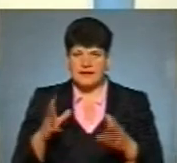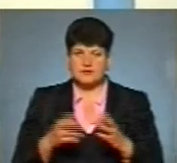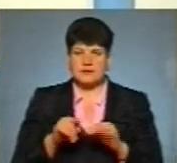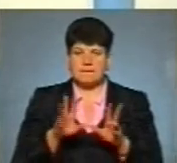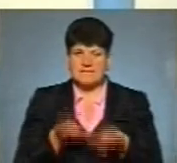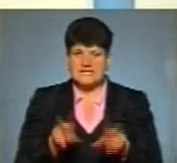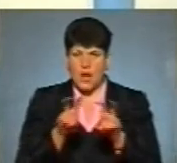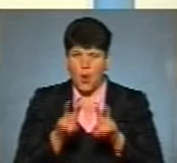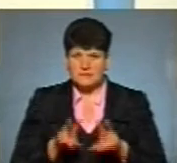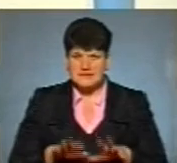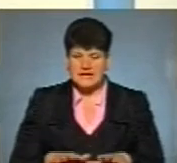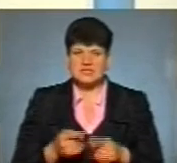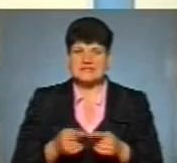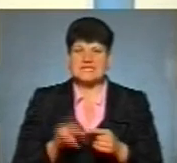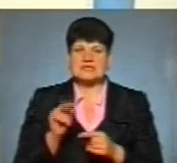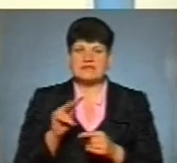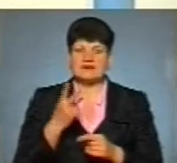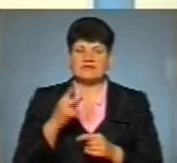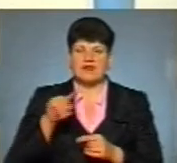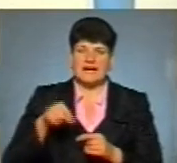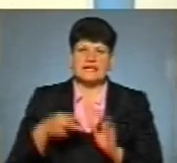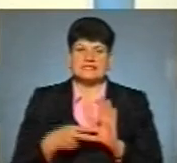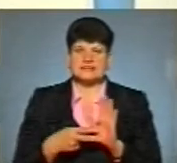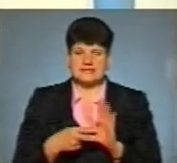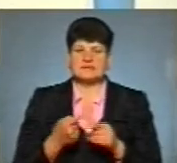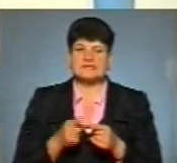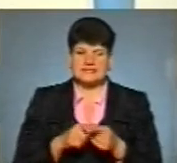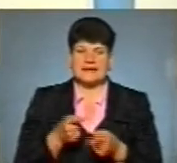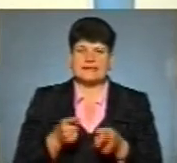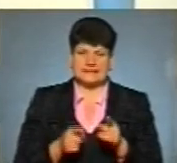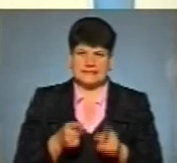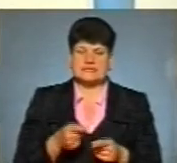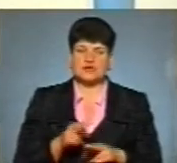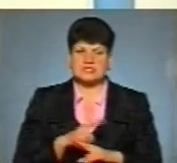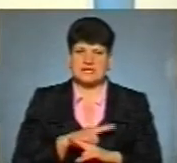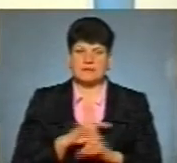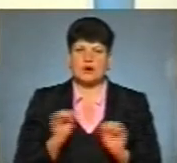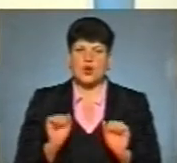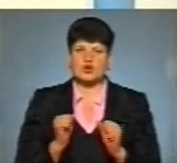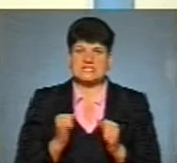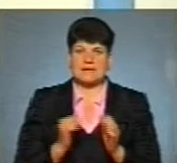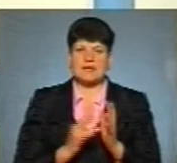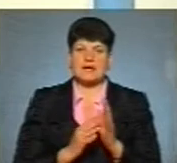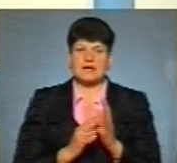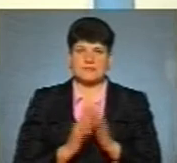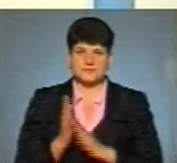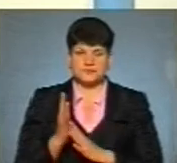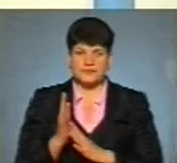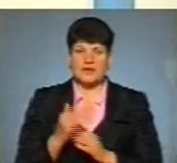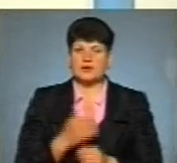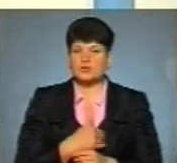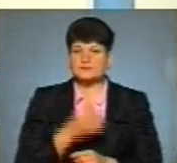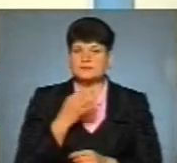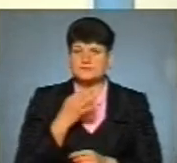після обстежень, оця цифра 2,7, це дійсно загибель озимих культур. Але хотів відмітити, що